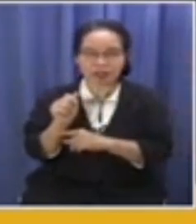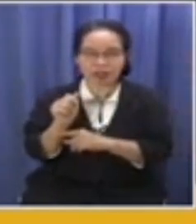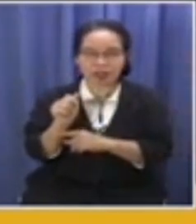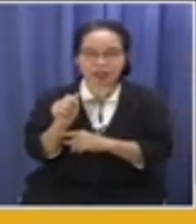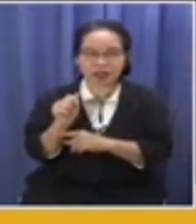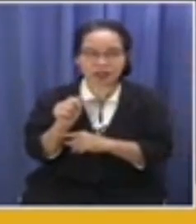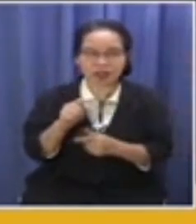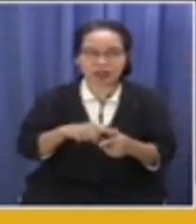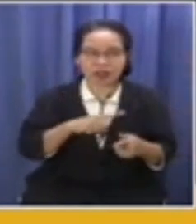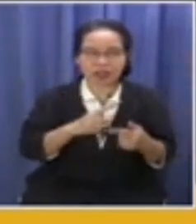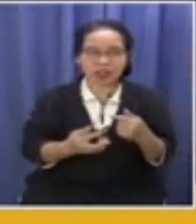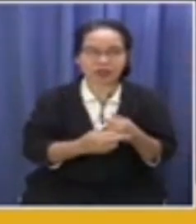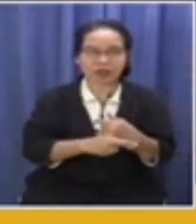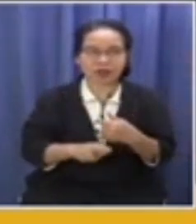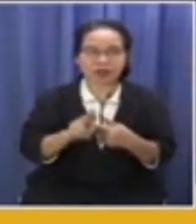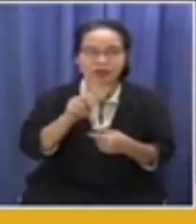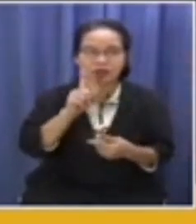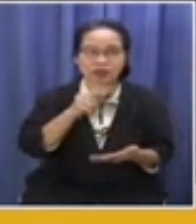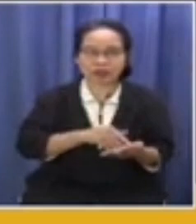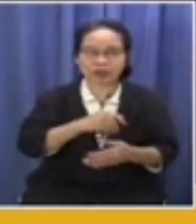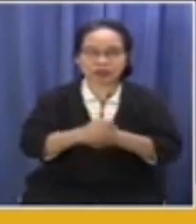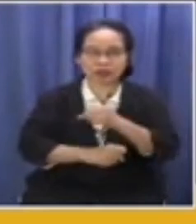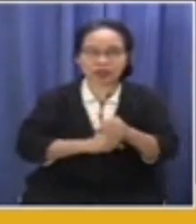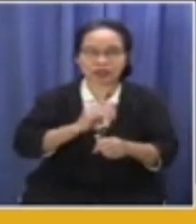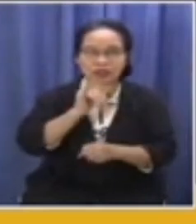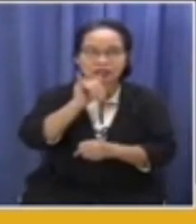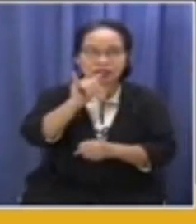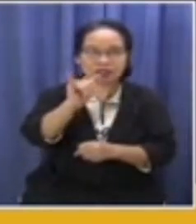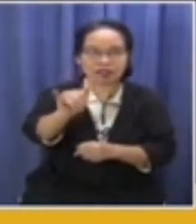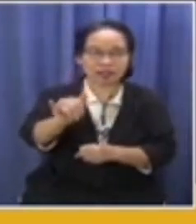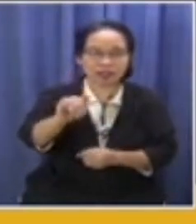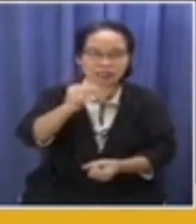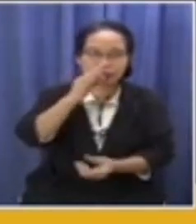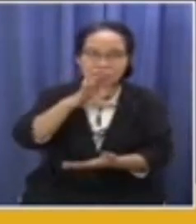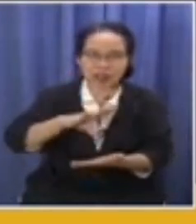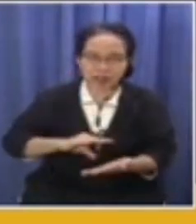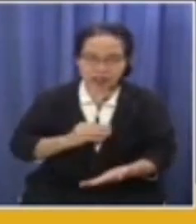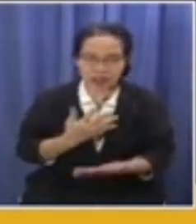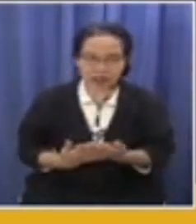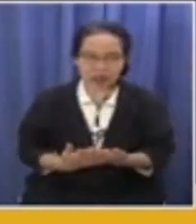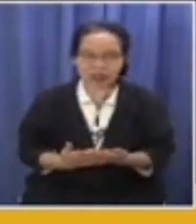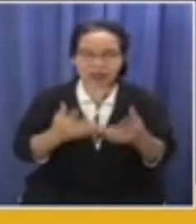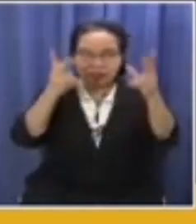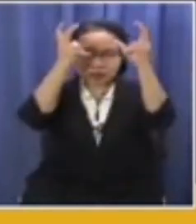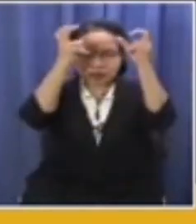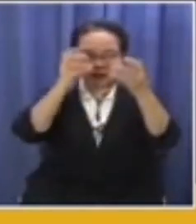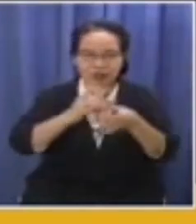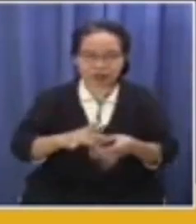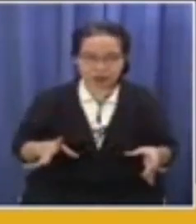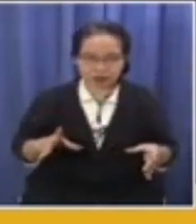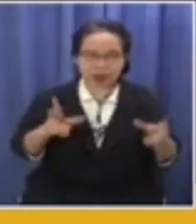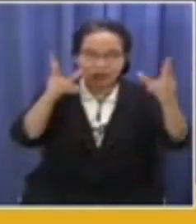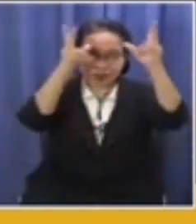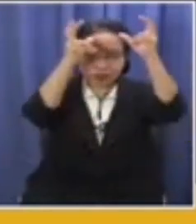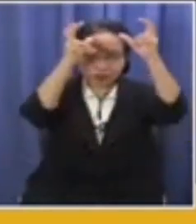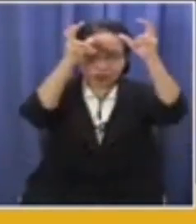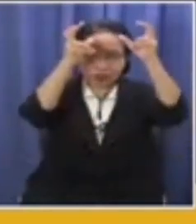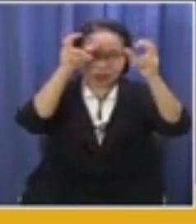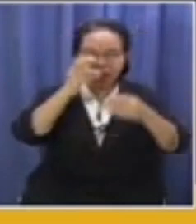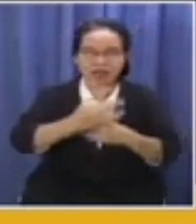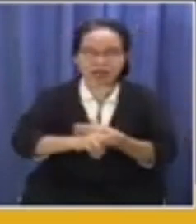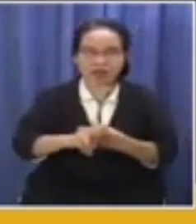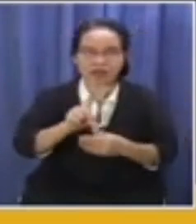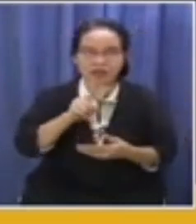po pagkaraan po ng is lib taon na nakakulong si Satanas papaw siya